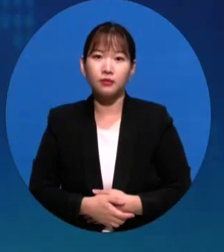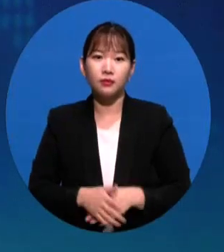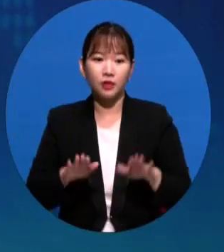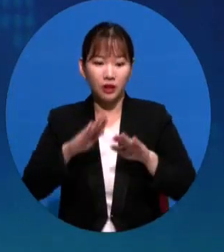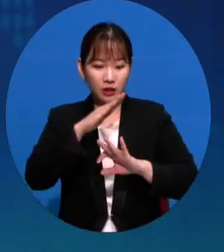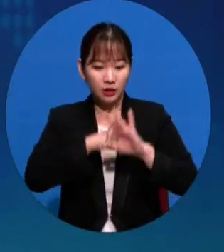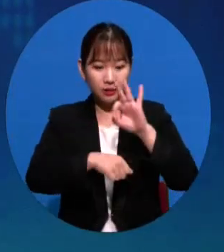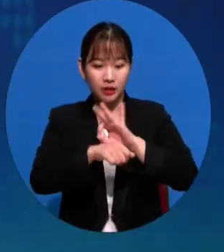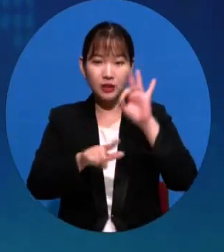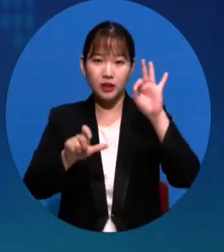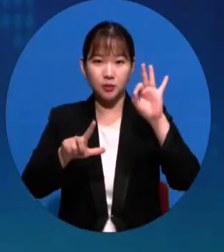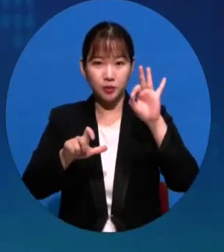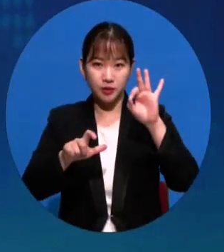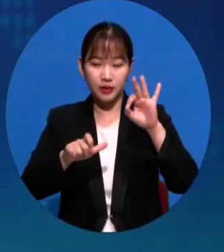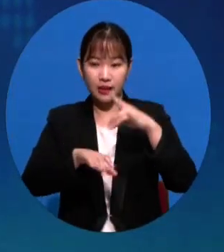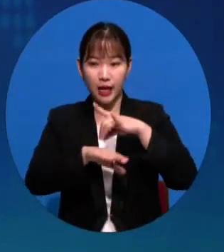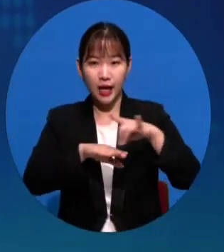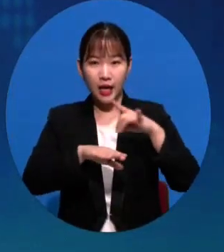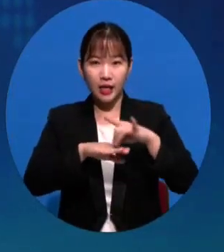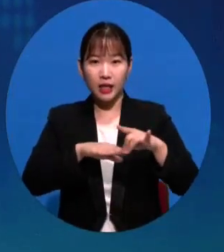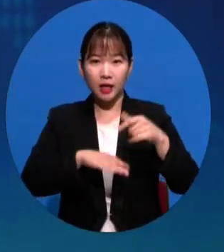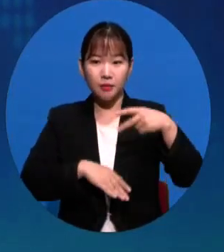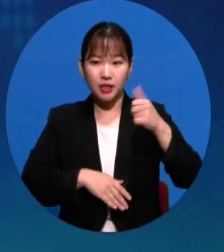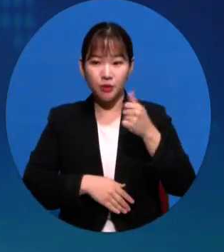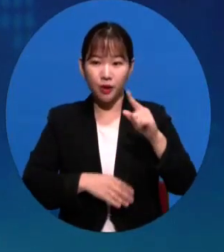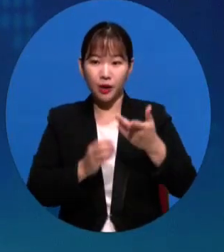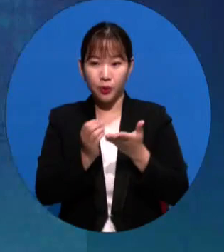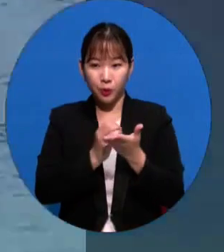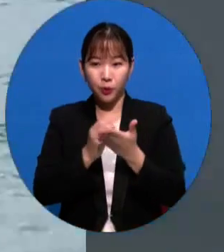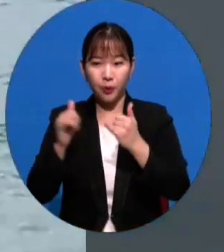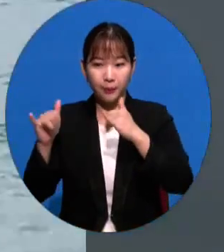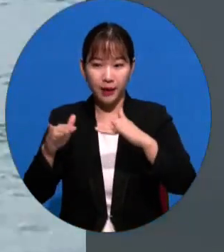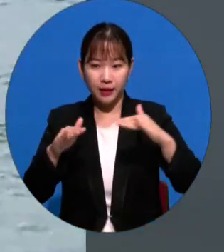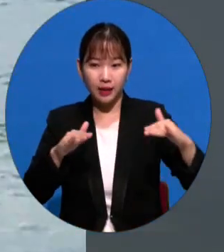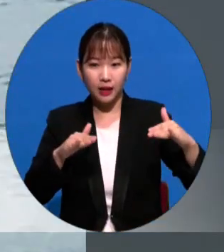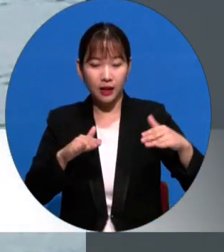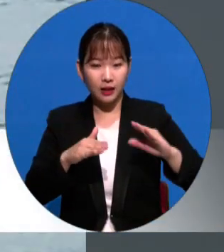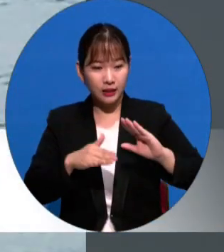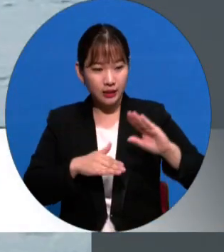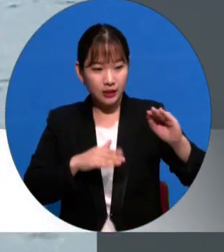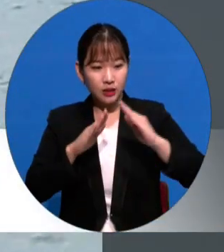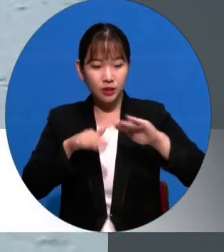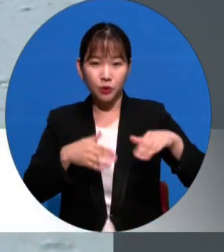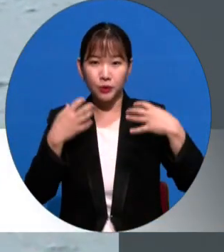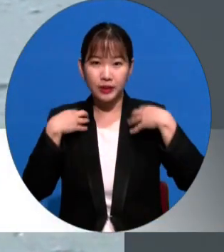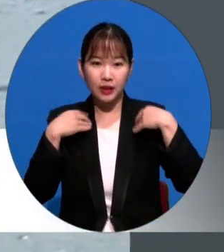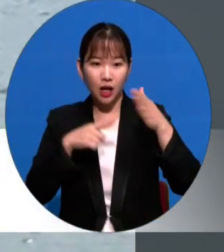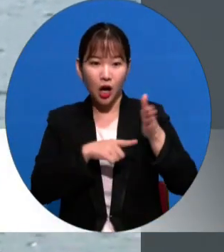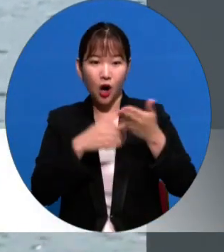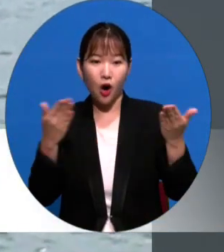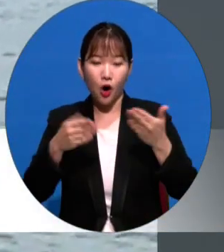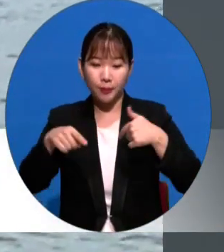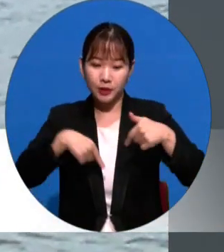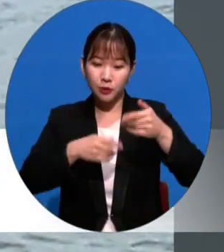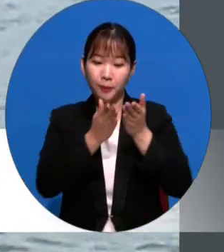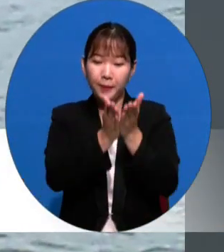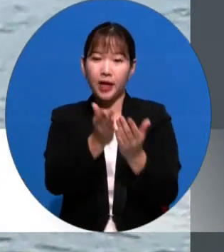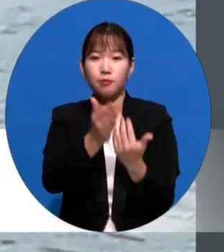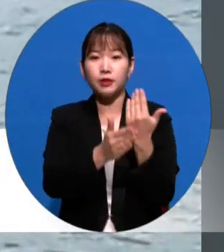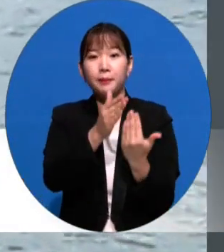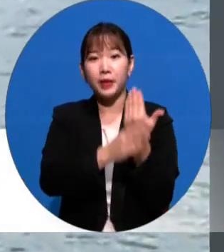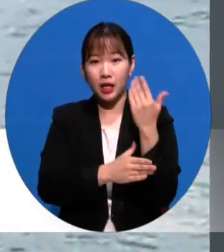오늘 오전 10시 15분쯤 해남군 시화도 인근 해이상을 지나던 전남도청 소속 어업지도선에서 불이났습니다